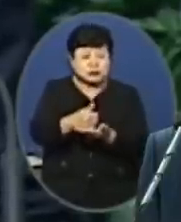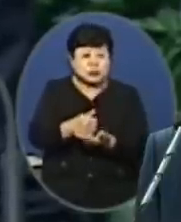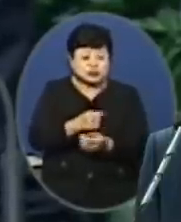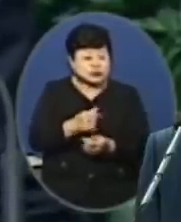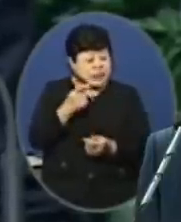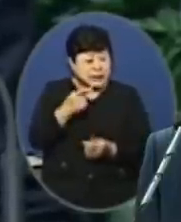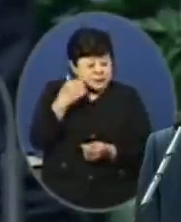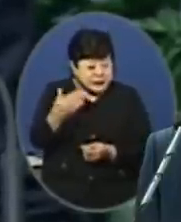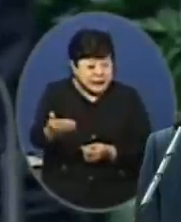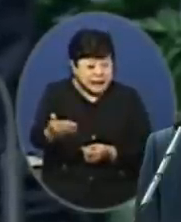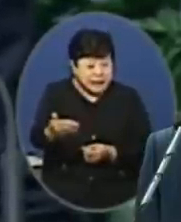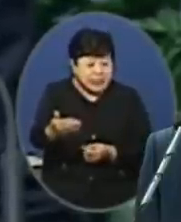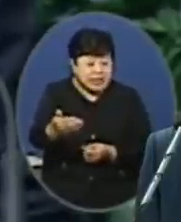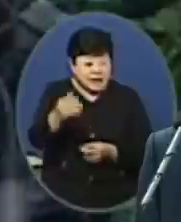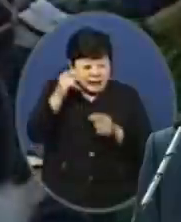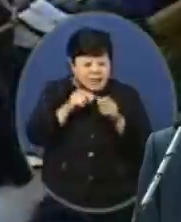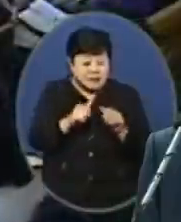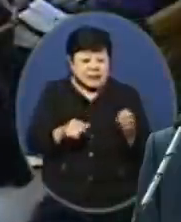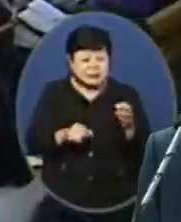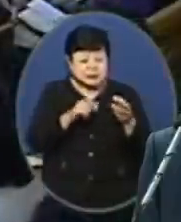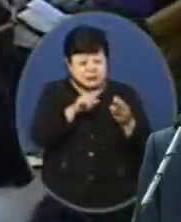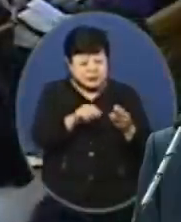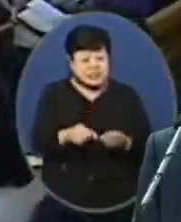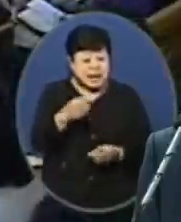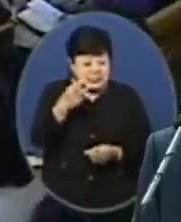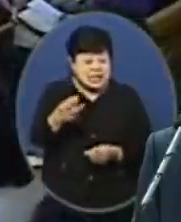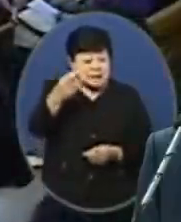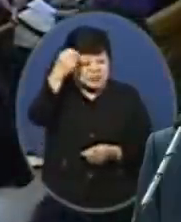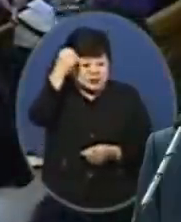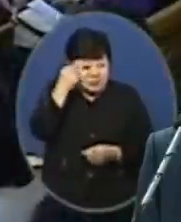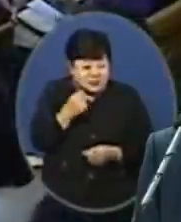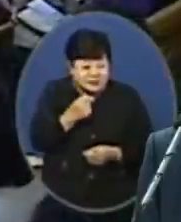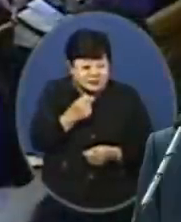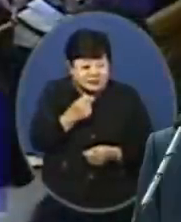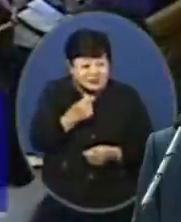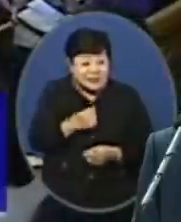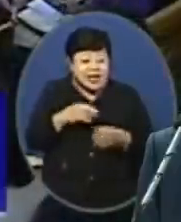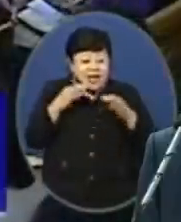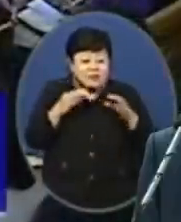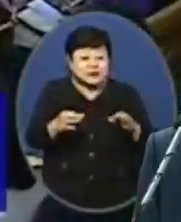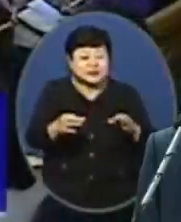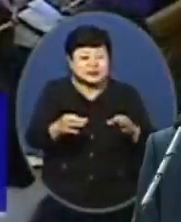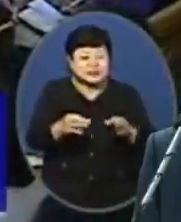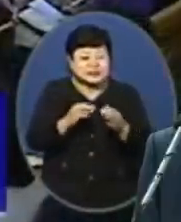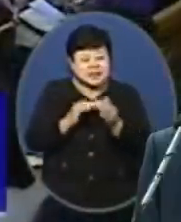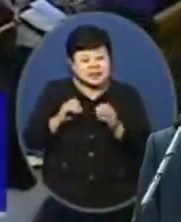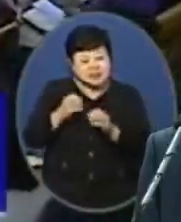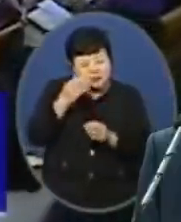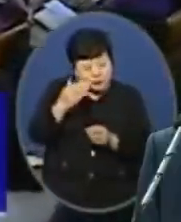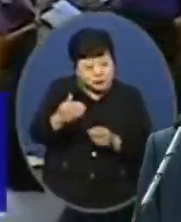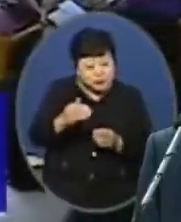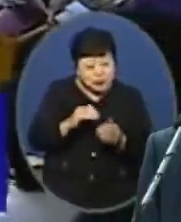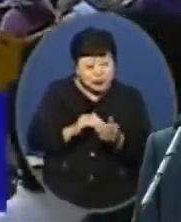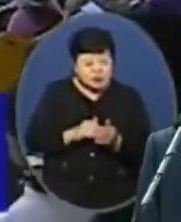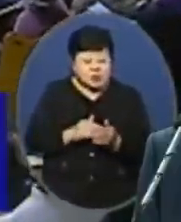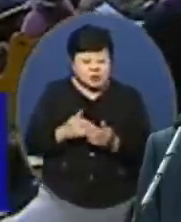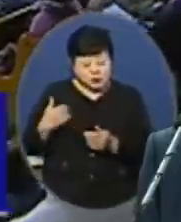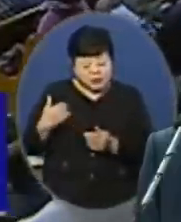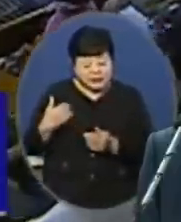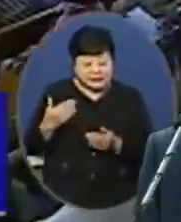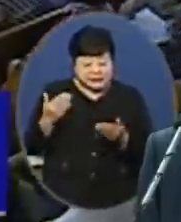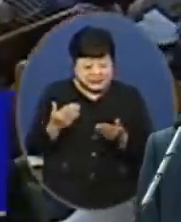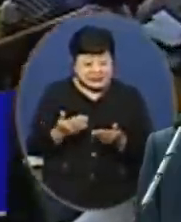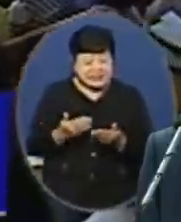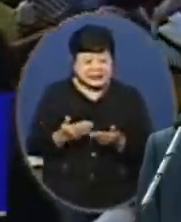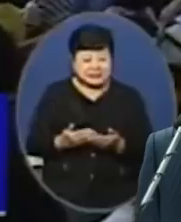해주시겠습니까? 예레미야 33장 3절을 늘 기억해야 되는 것입니다. 너는 내게 부르짖으라 내가 내게 응답하겠고 내가 알지 못하는